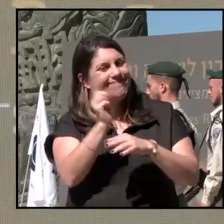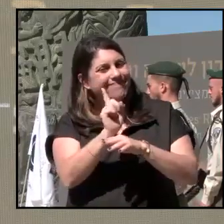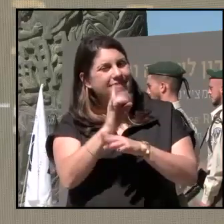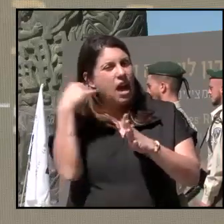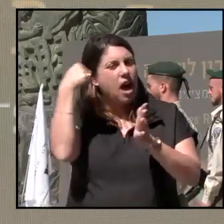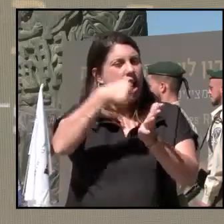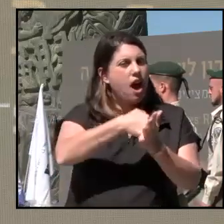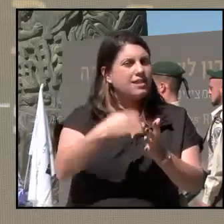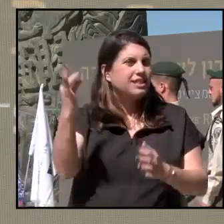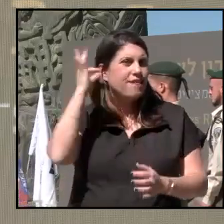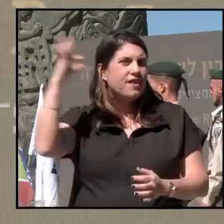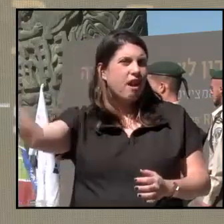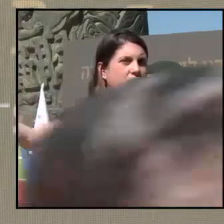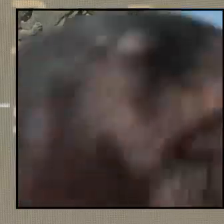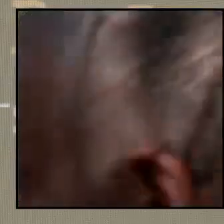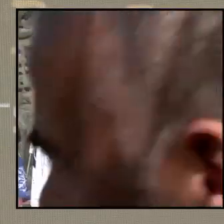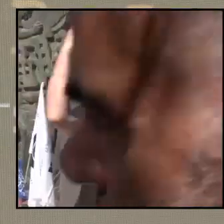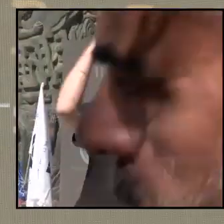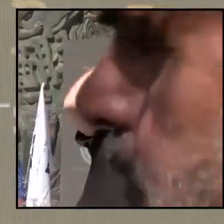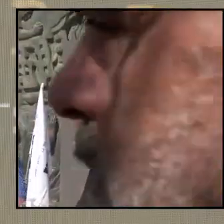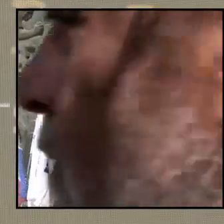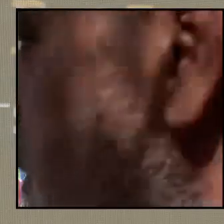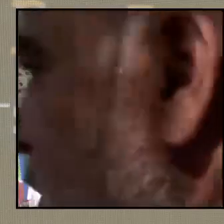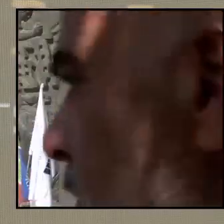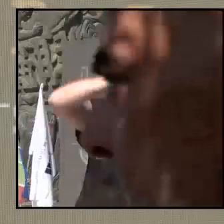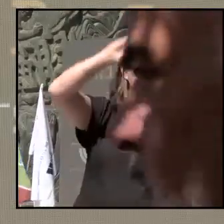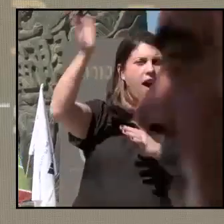שהצפירה פוצחת מעל הערים.